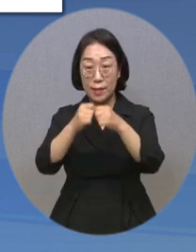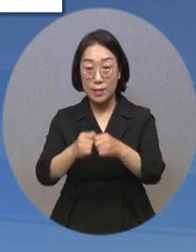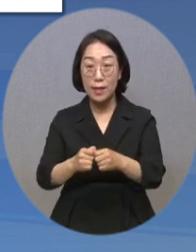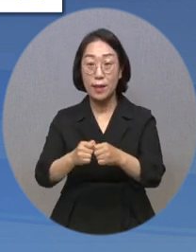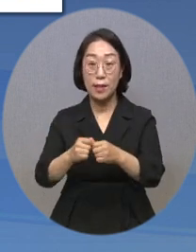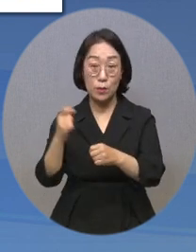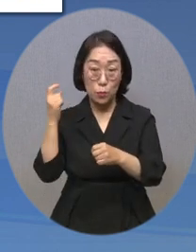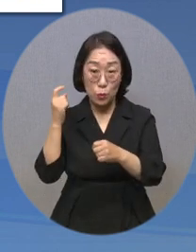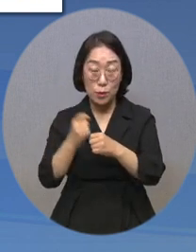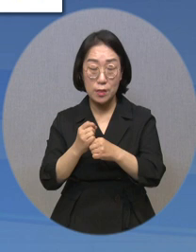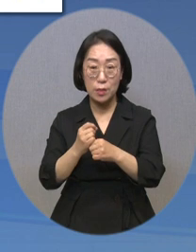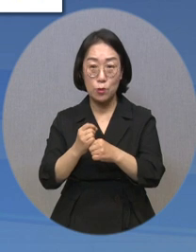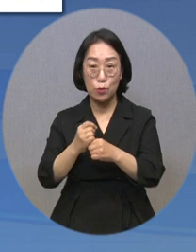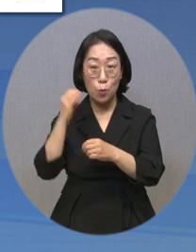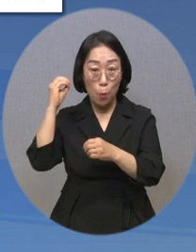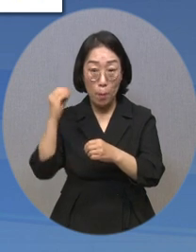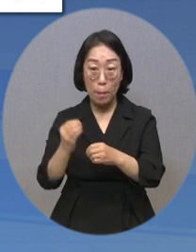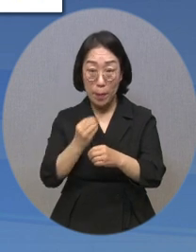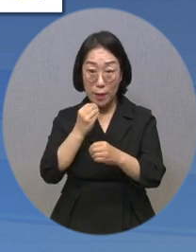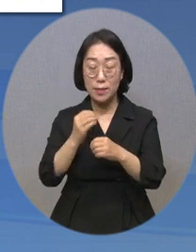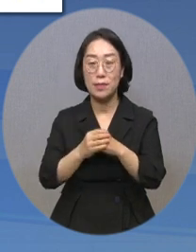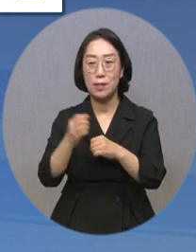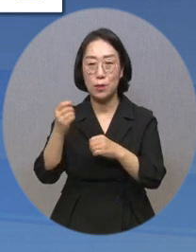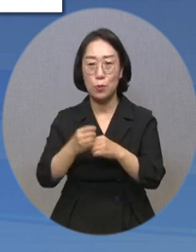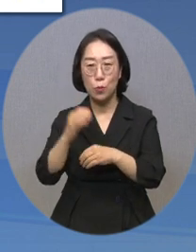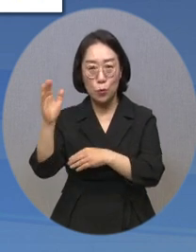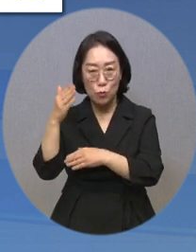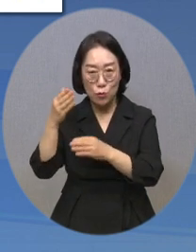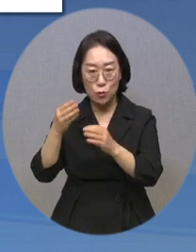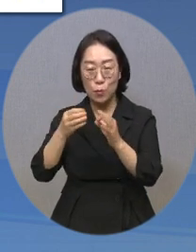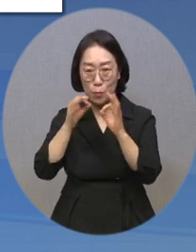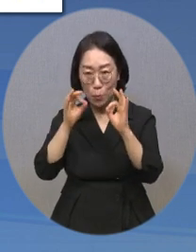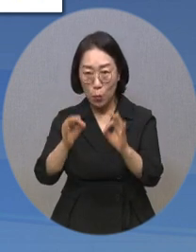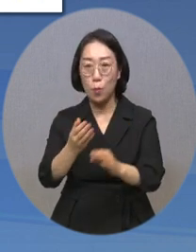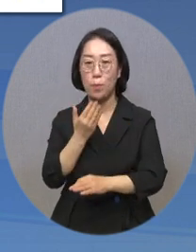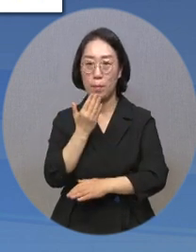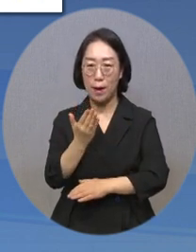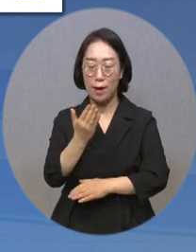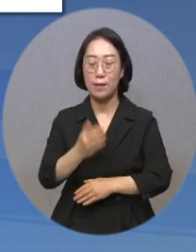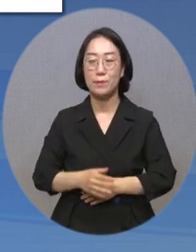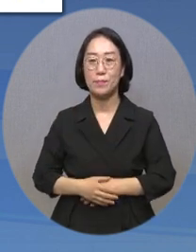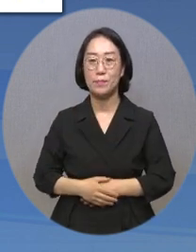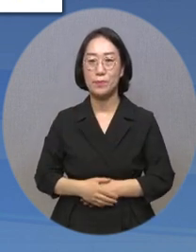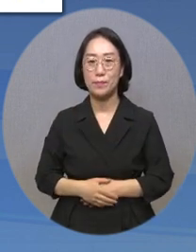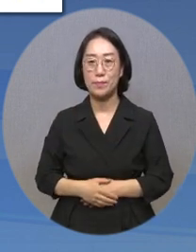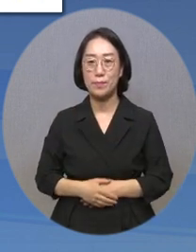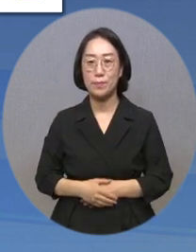사항은 월피어뉴스 홈페이지와 장애인신문, 복지TV 뉴스를 통해 확인할 수 있습니다.